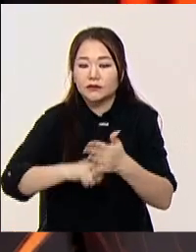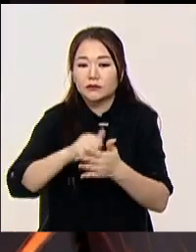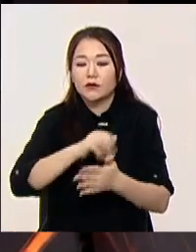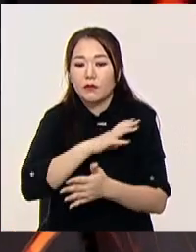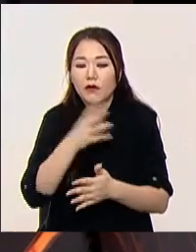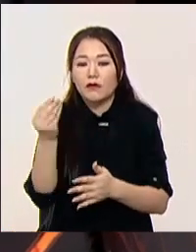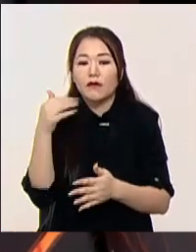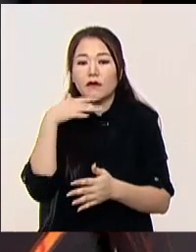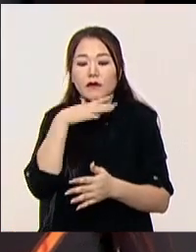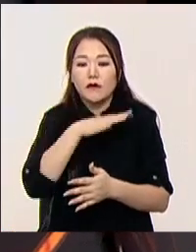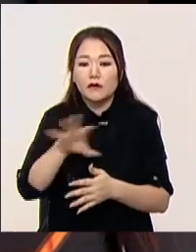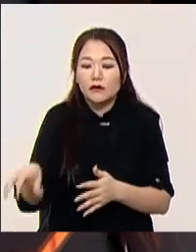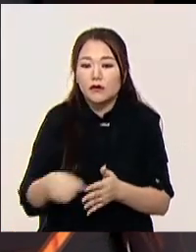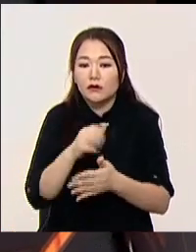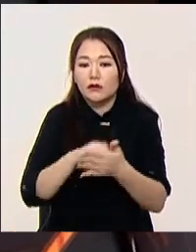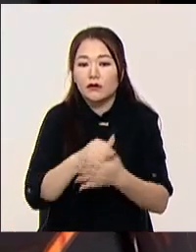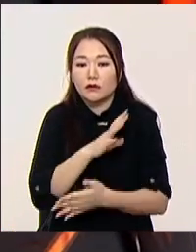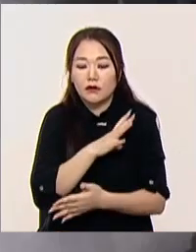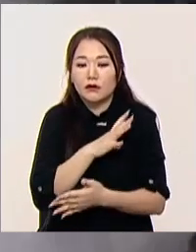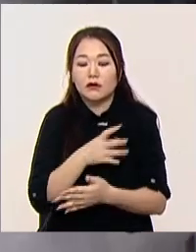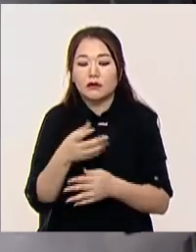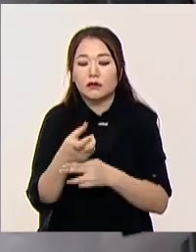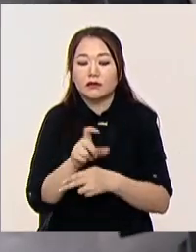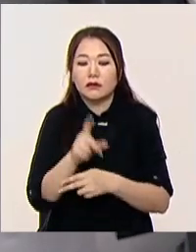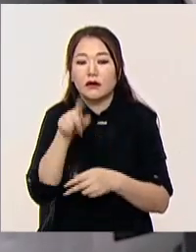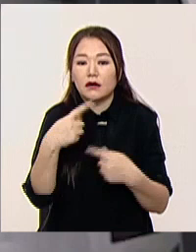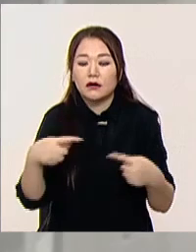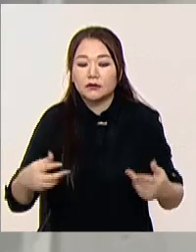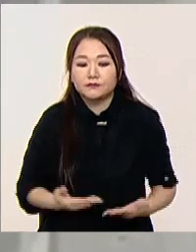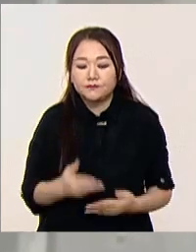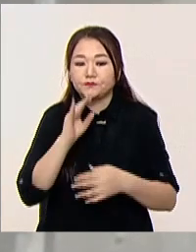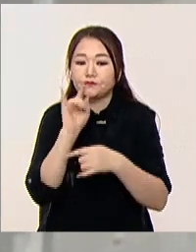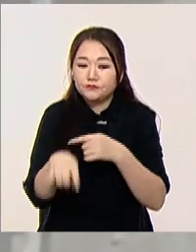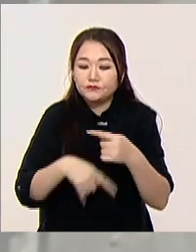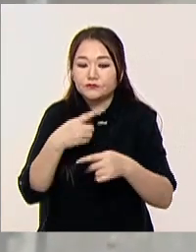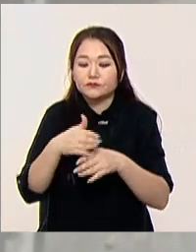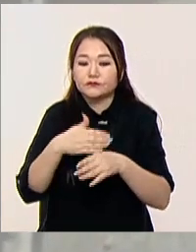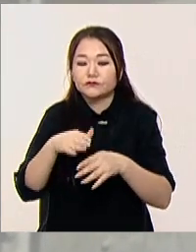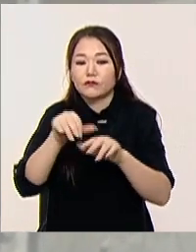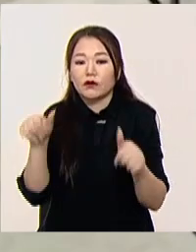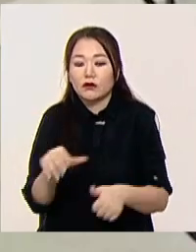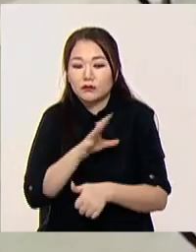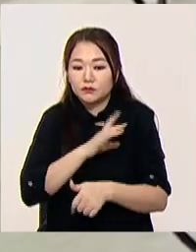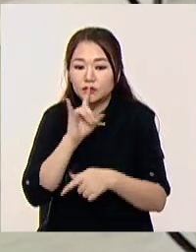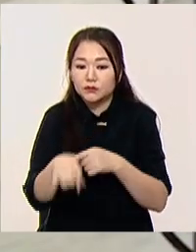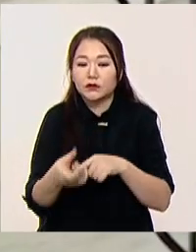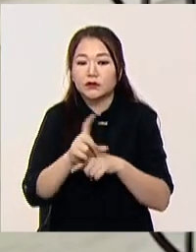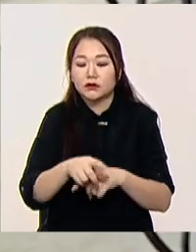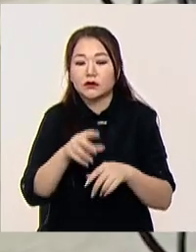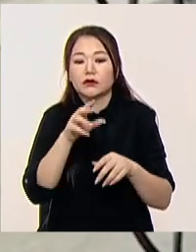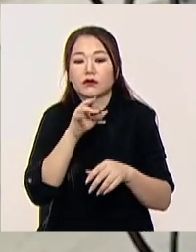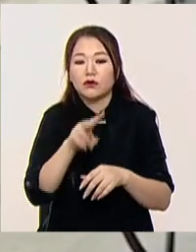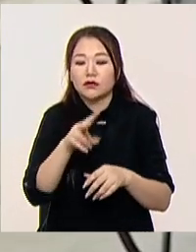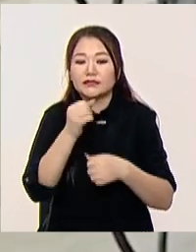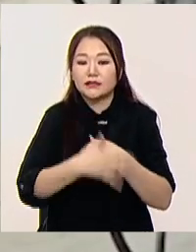шотындағы қаражаттарын иемденіп отырған. Тіпті кейбір тұрғындарға алдау арқылы несие рәсімдеткен. Ал бұл қол орталықта 40